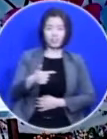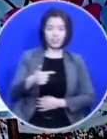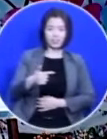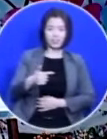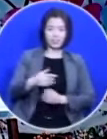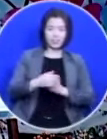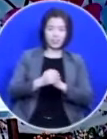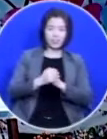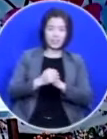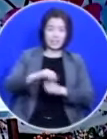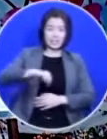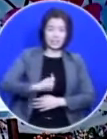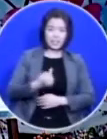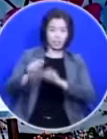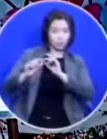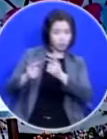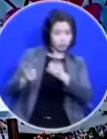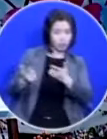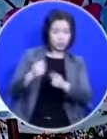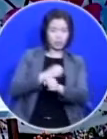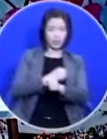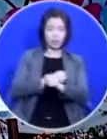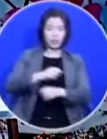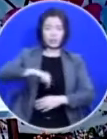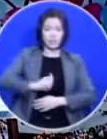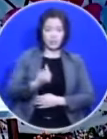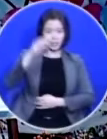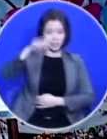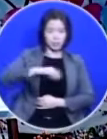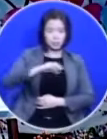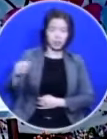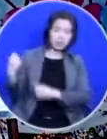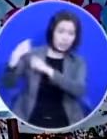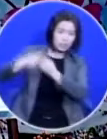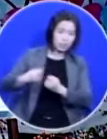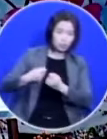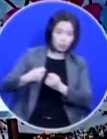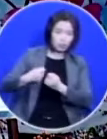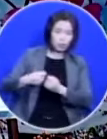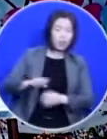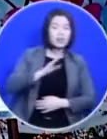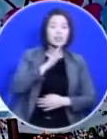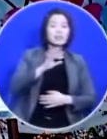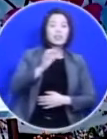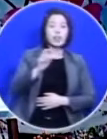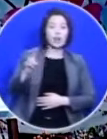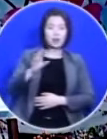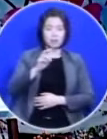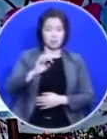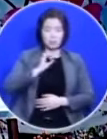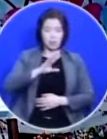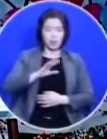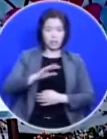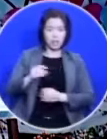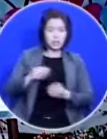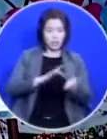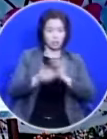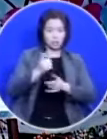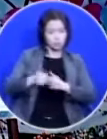느껴집니다 자기를 부인하고 자기 십자가지고 그래야만 예수님을 따를 수가 있다는 거예요